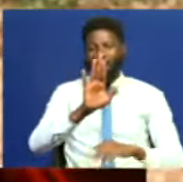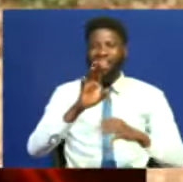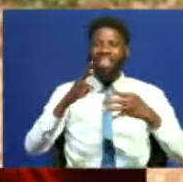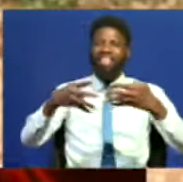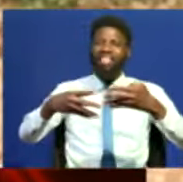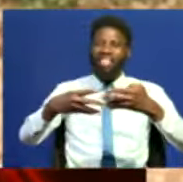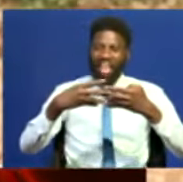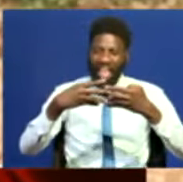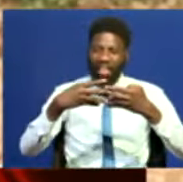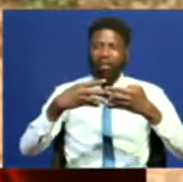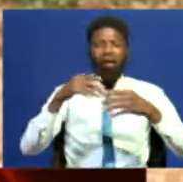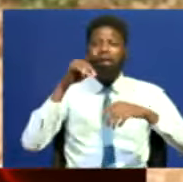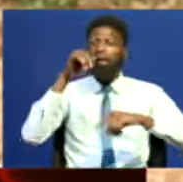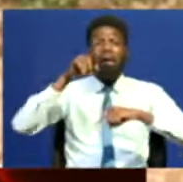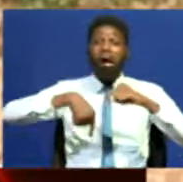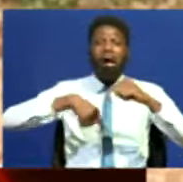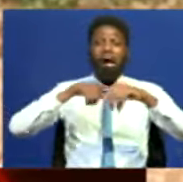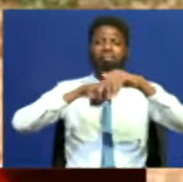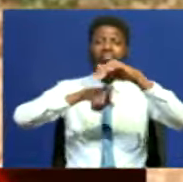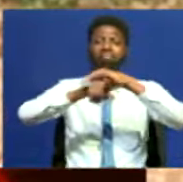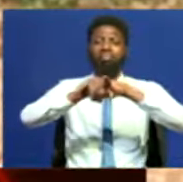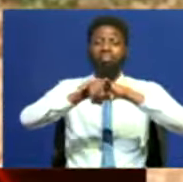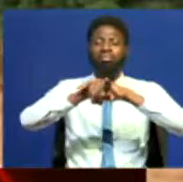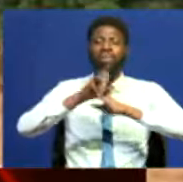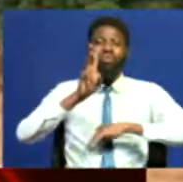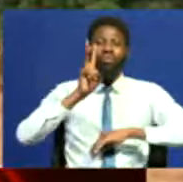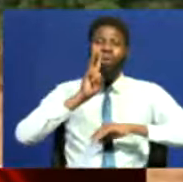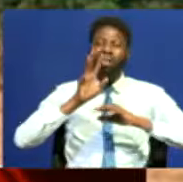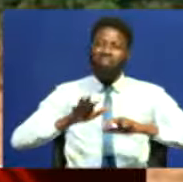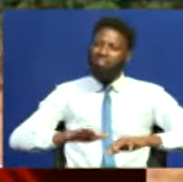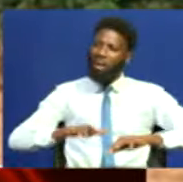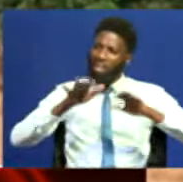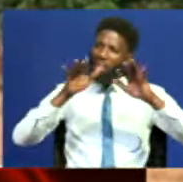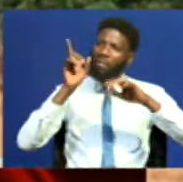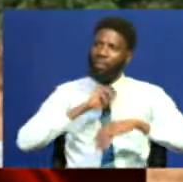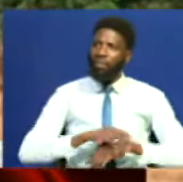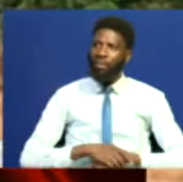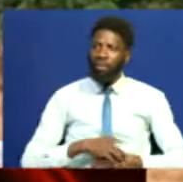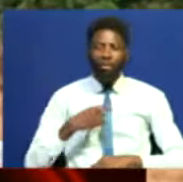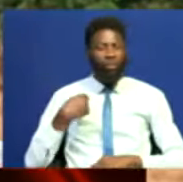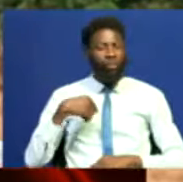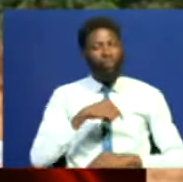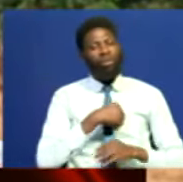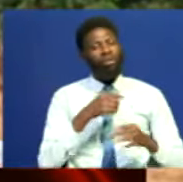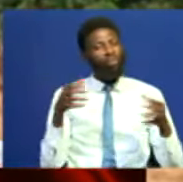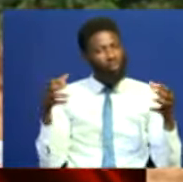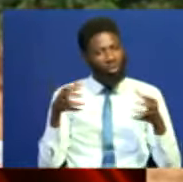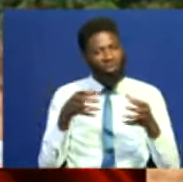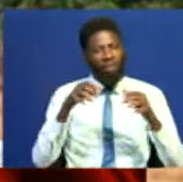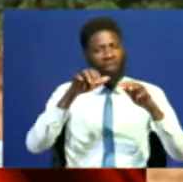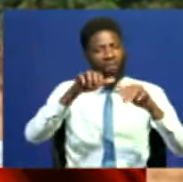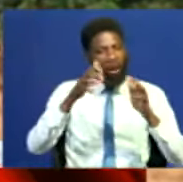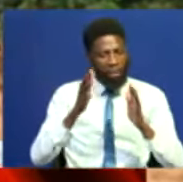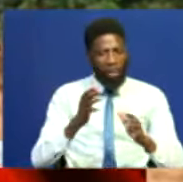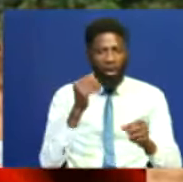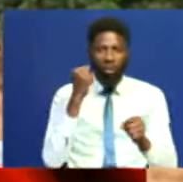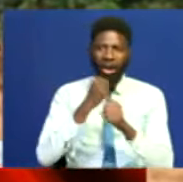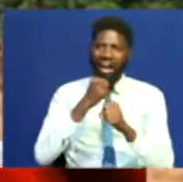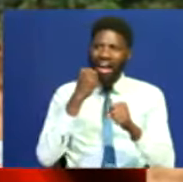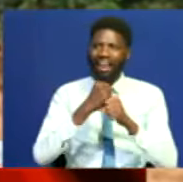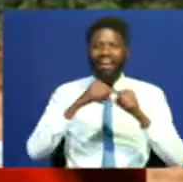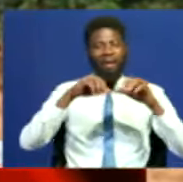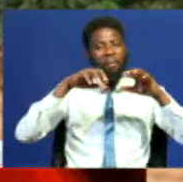shuleni it cannot be accessed kwa sababu imejaa maji. Sisi wakulima wafugaji, sisi ambao tunafanya kazi ya soko, hatuna